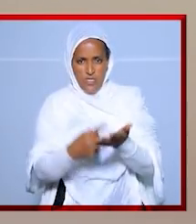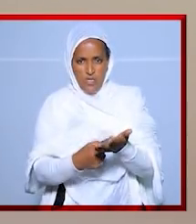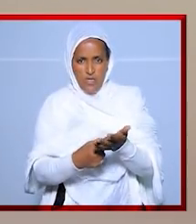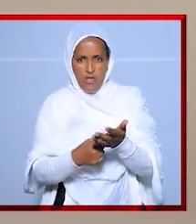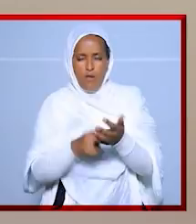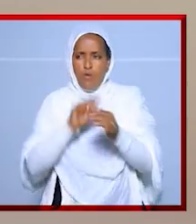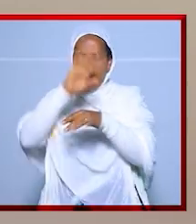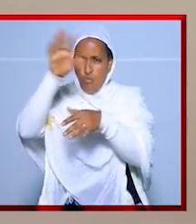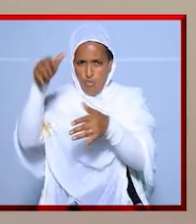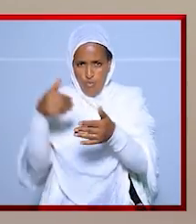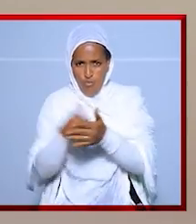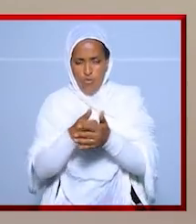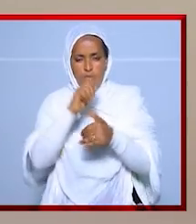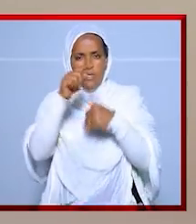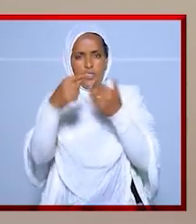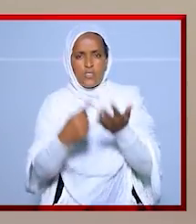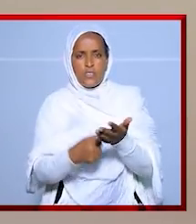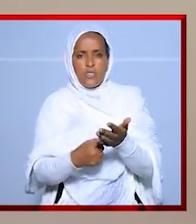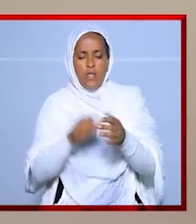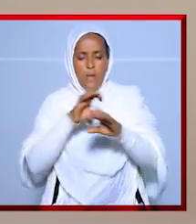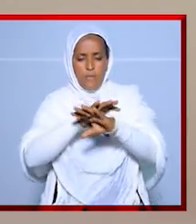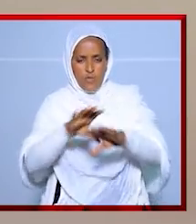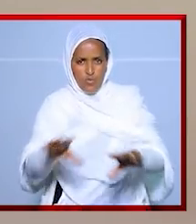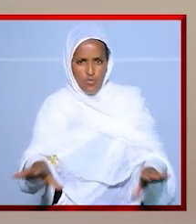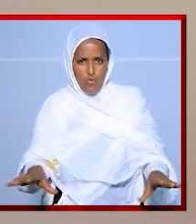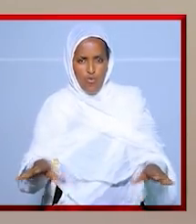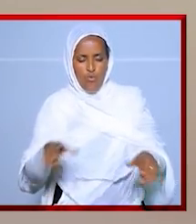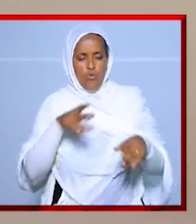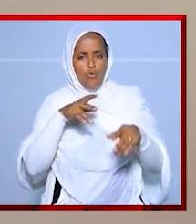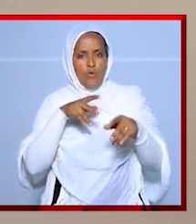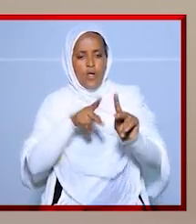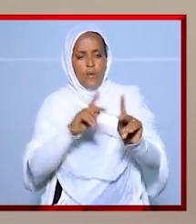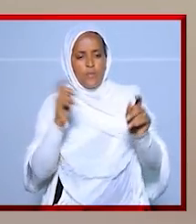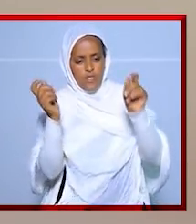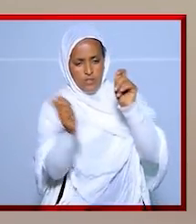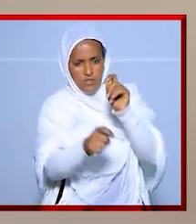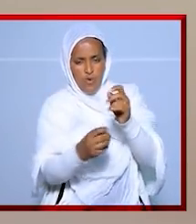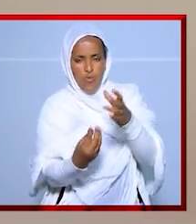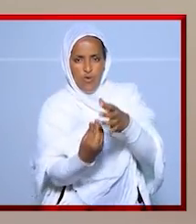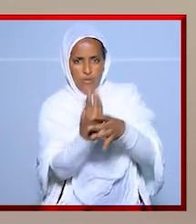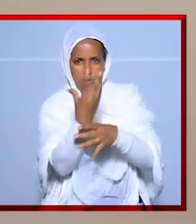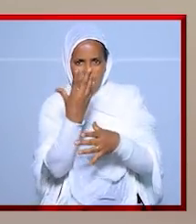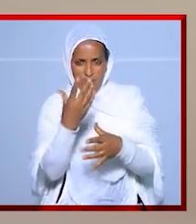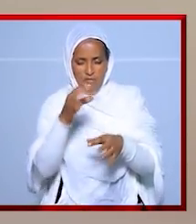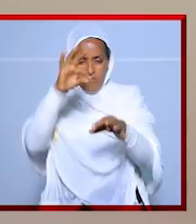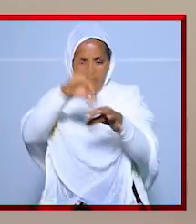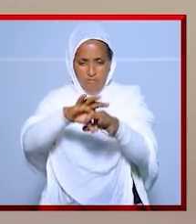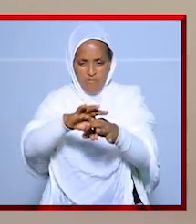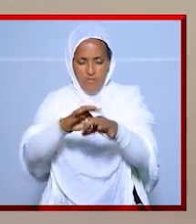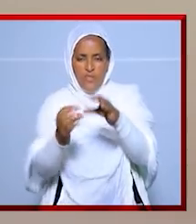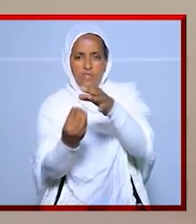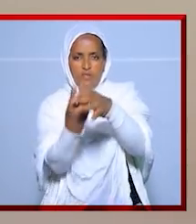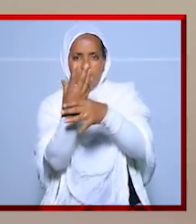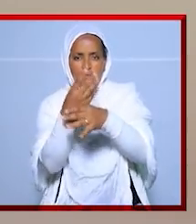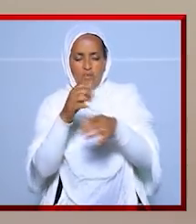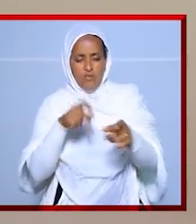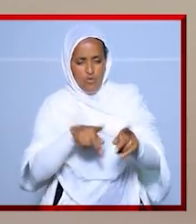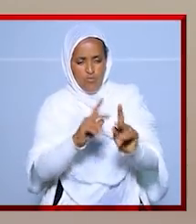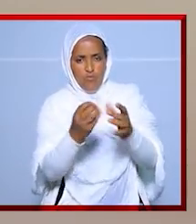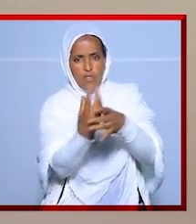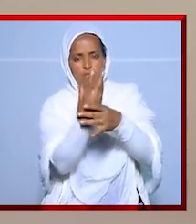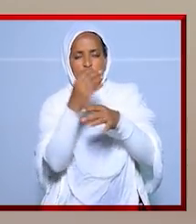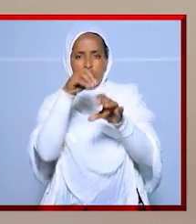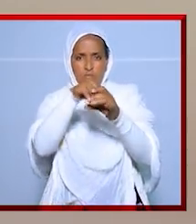ስለ መላው ስለ ምድሪቷ ገበሬ የዘራው እንዲበቅል የተከሉባት እንድታጸድቅ